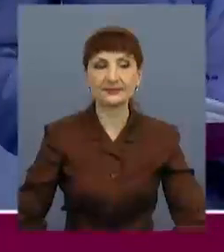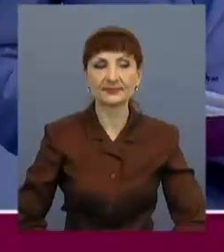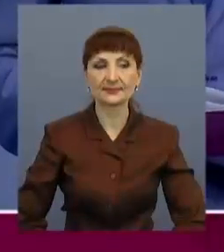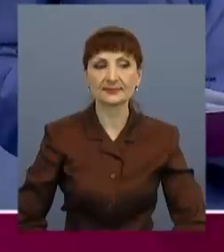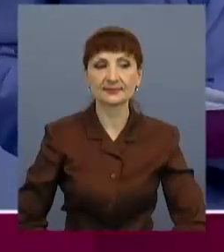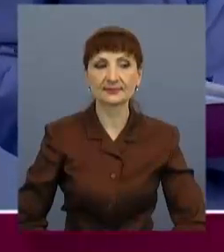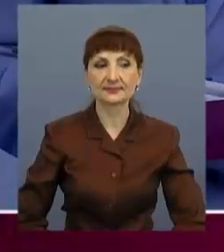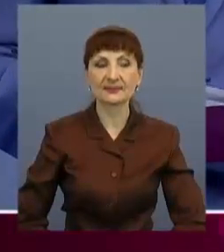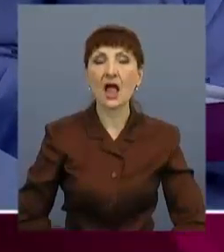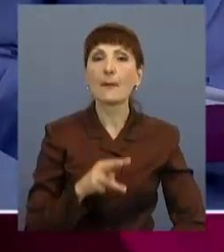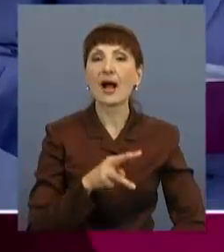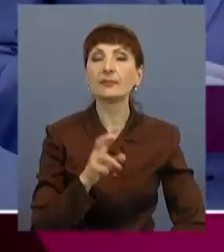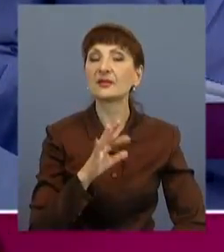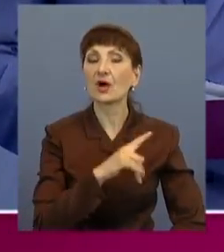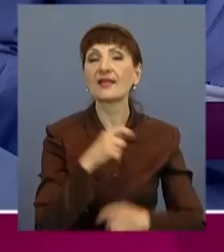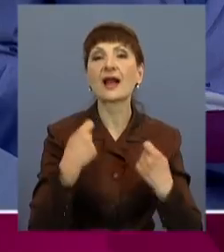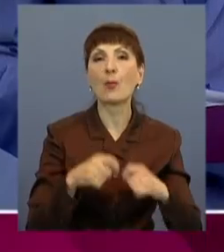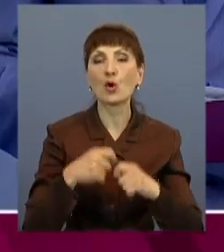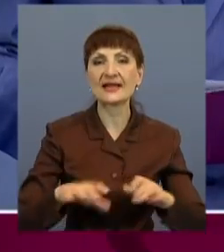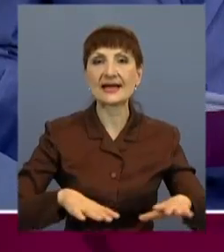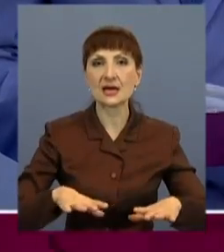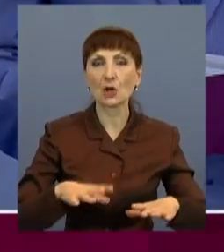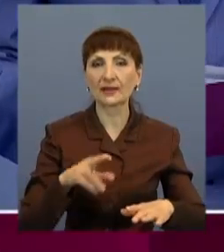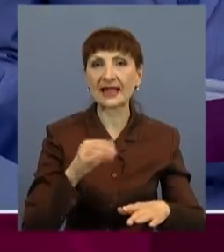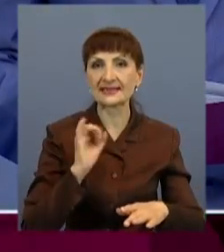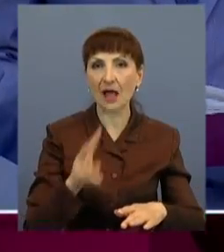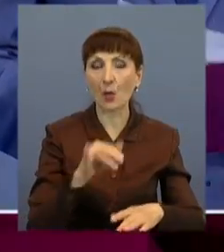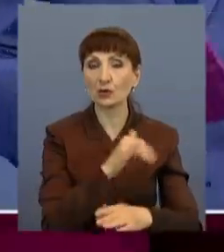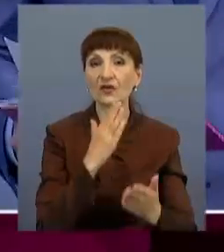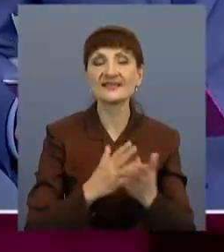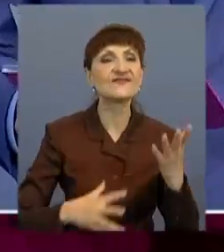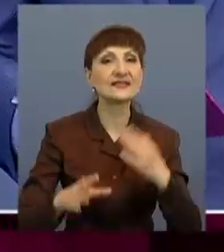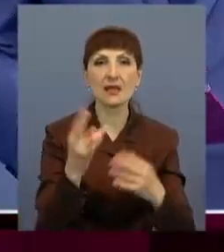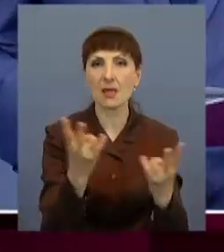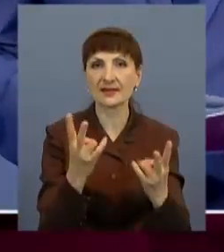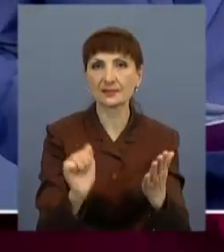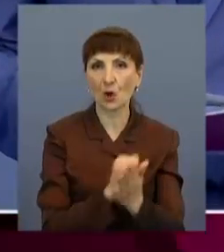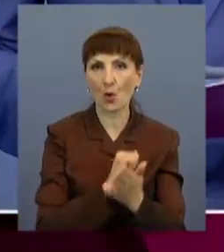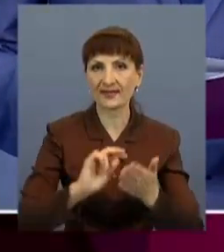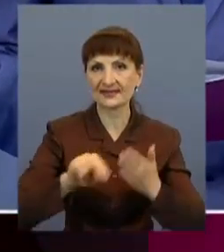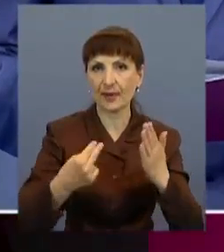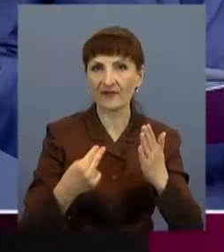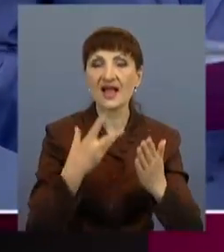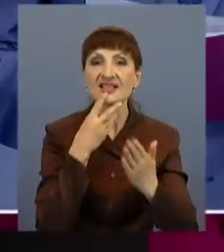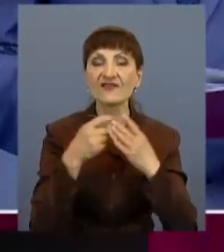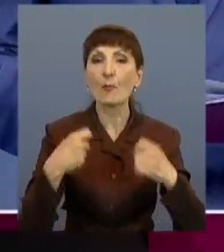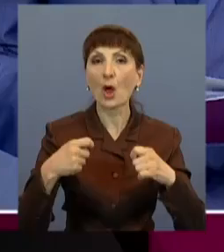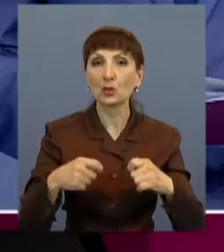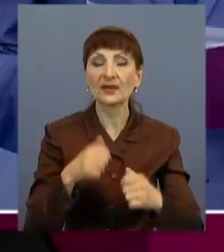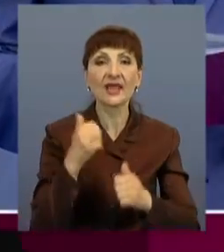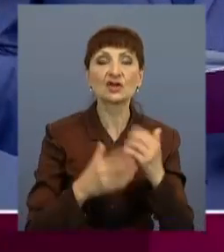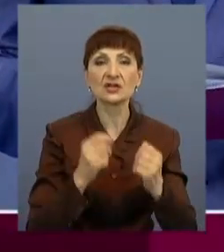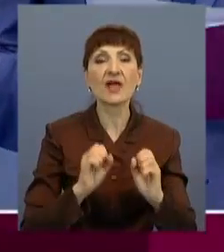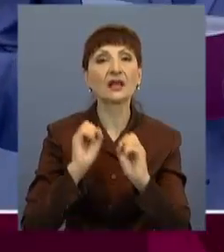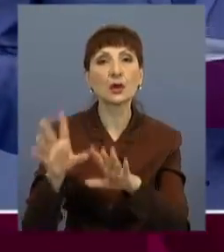Махабат Бердибекова работает на рынке Тастак. Она рассказывает, что у нее имеются все необходимые справки. Свои продукты она ежедневно отдает